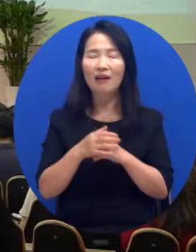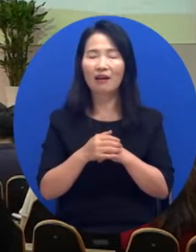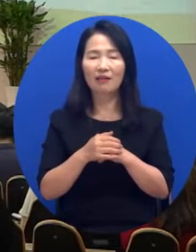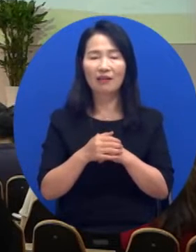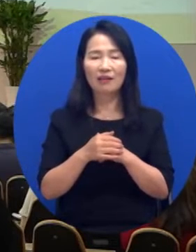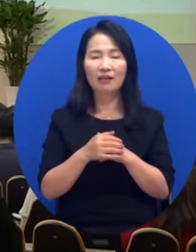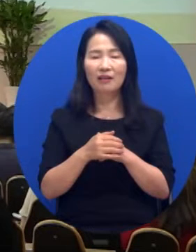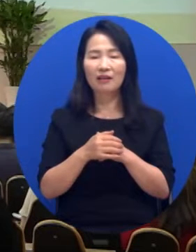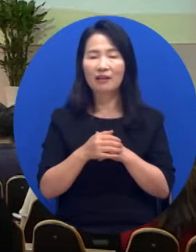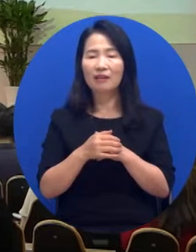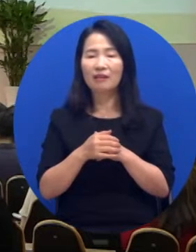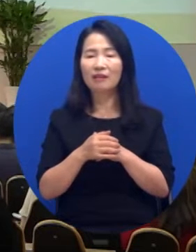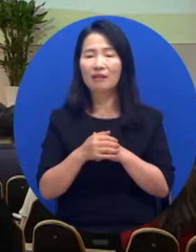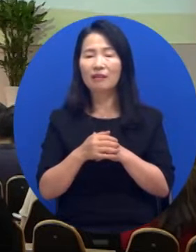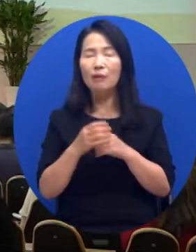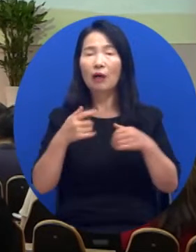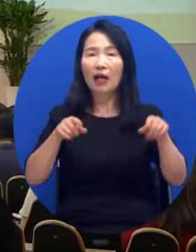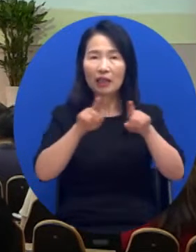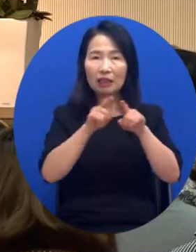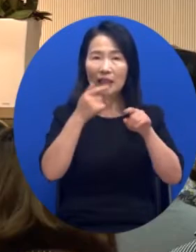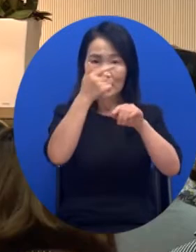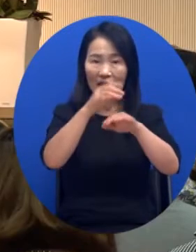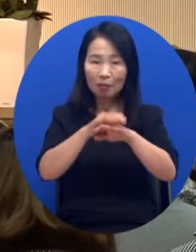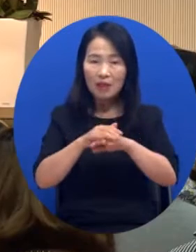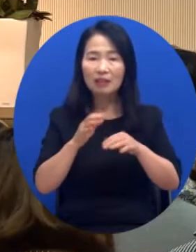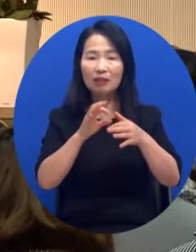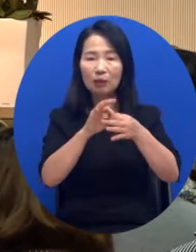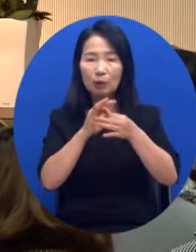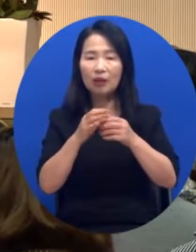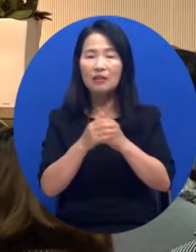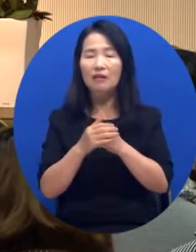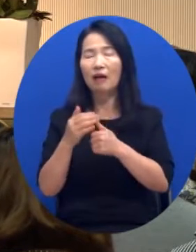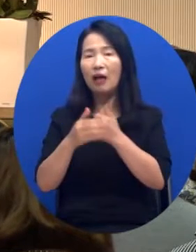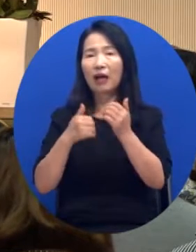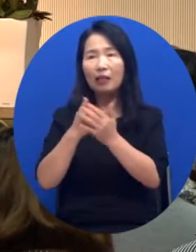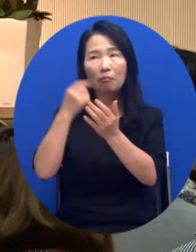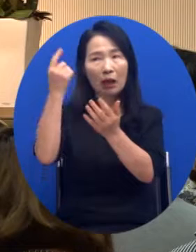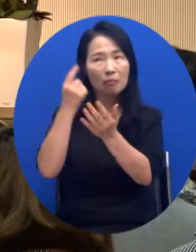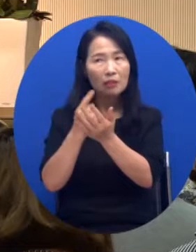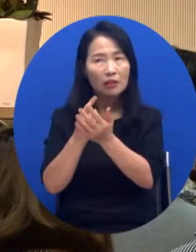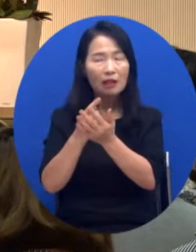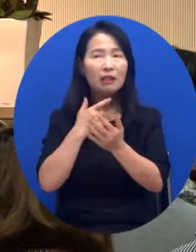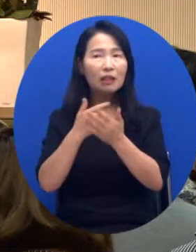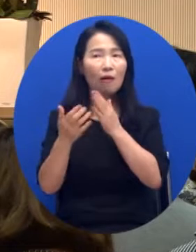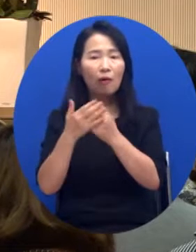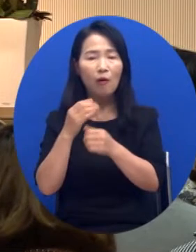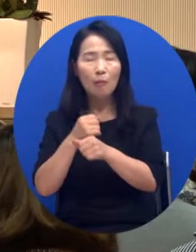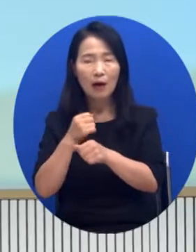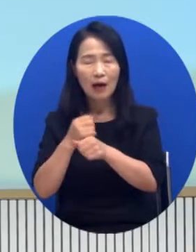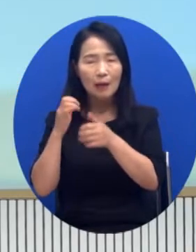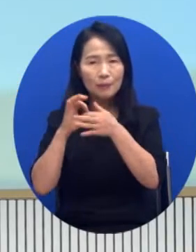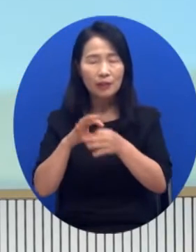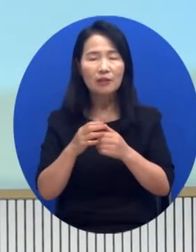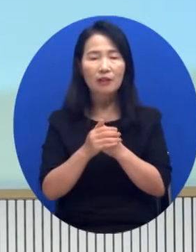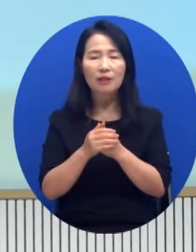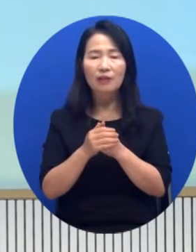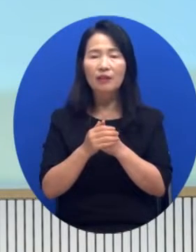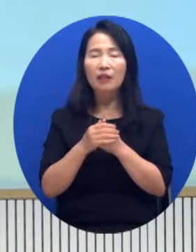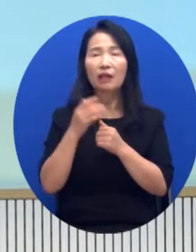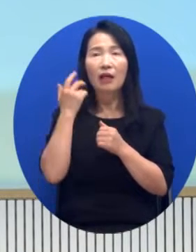이렇게 같이 예배를 통해서 하나님의 임재를 경험하면서 실제적으로 한 주간 삶에 한